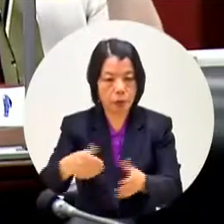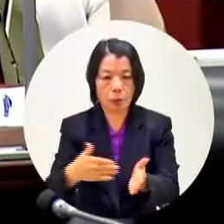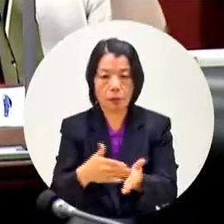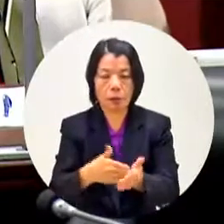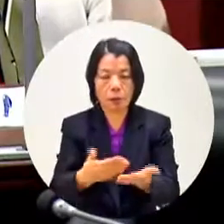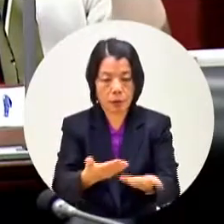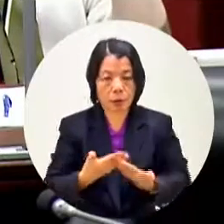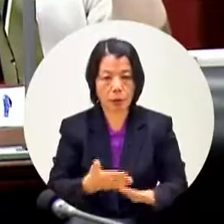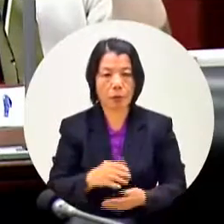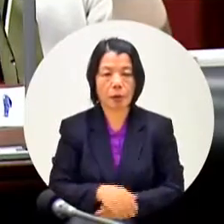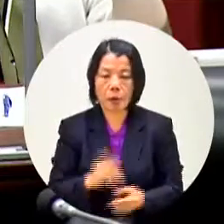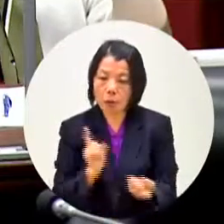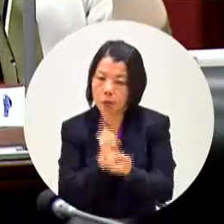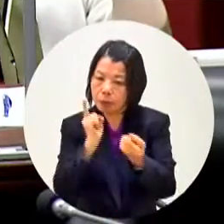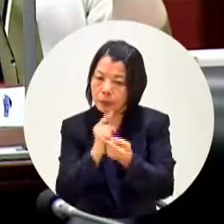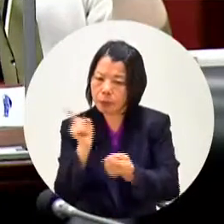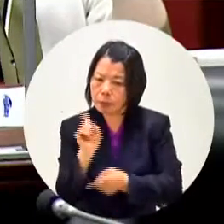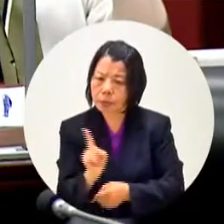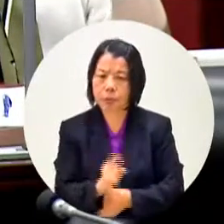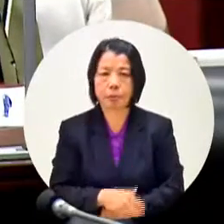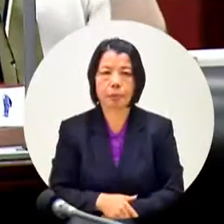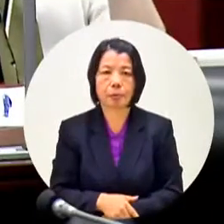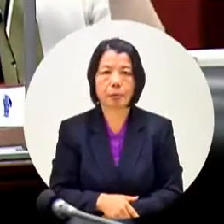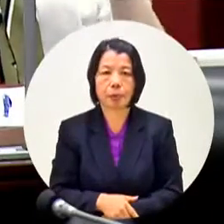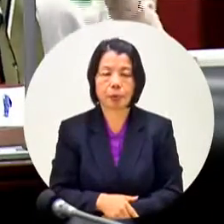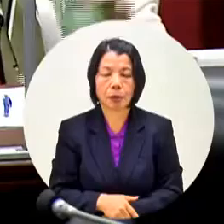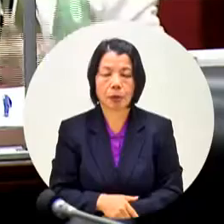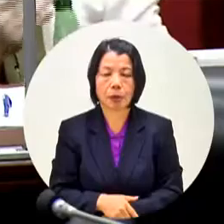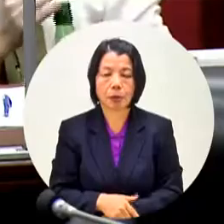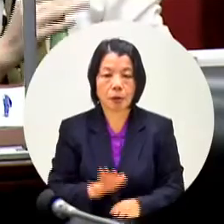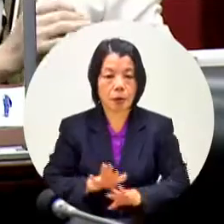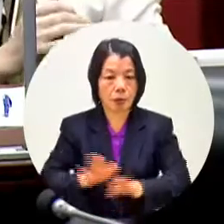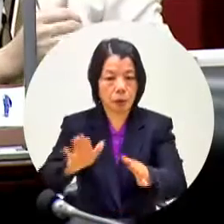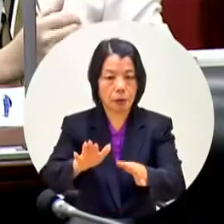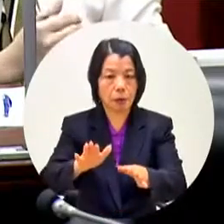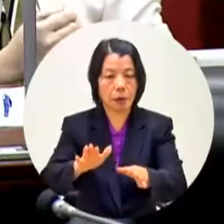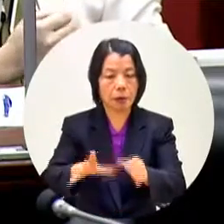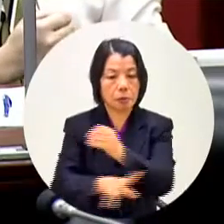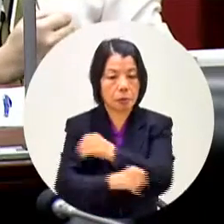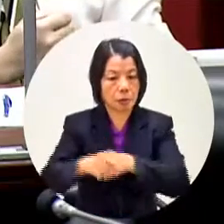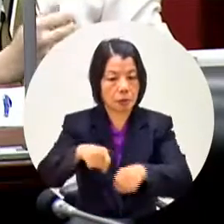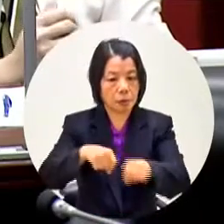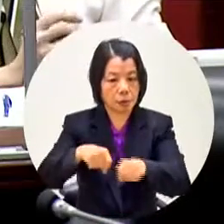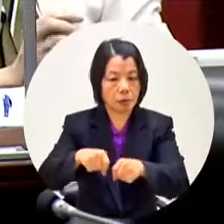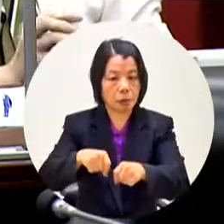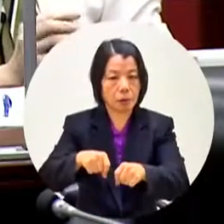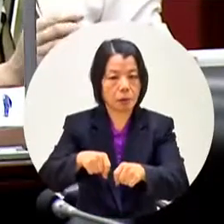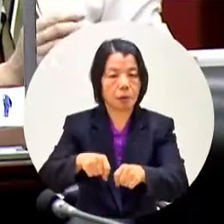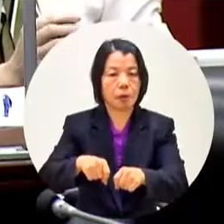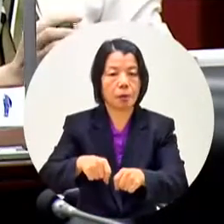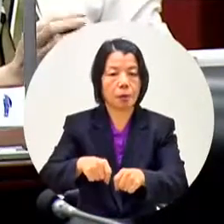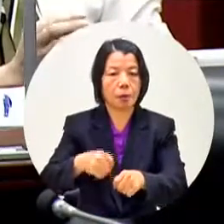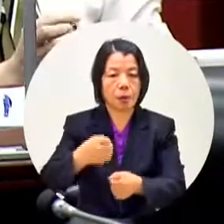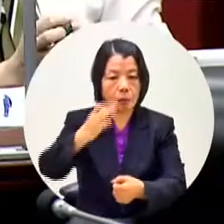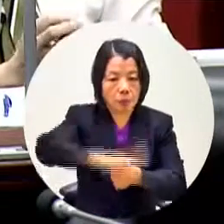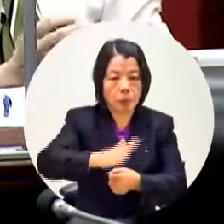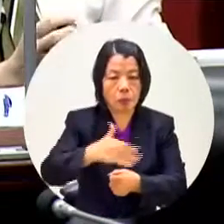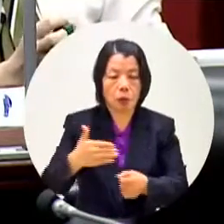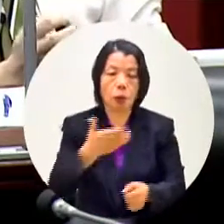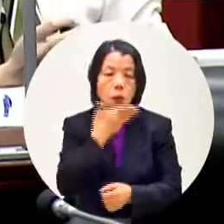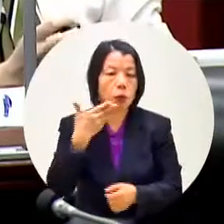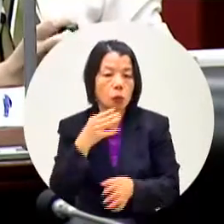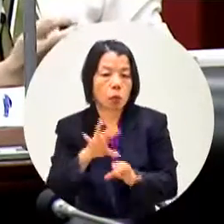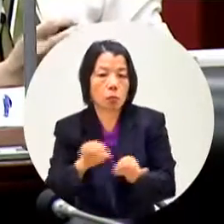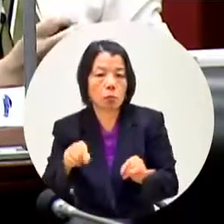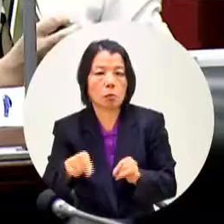区的居民都会认为说啊，这样子的公园，好、哦，他们一点都不像公园。那本席在这边建议，就是